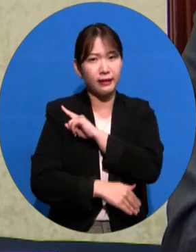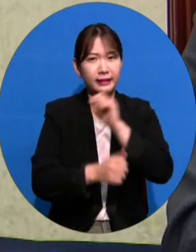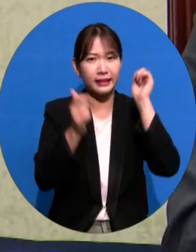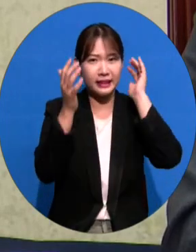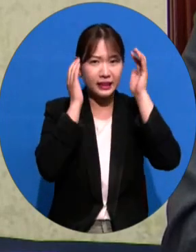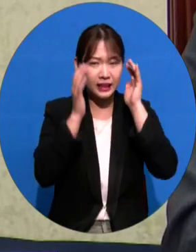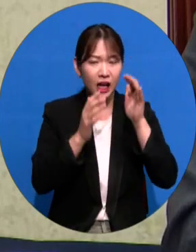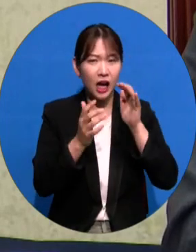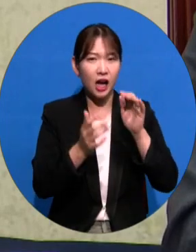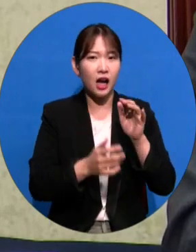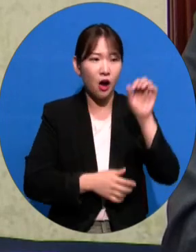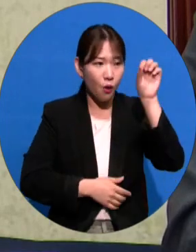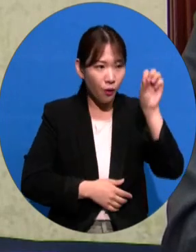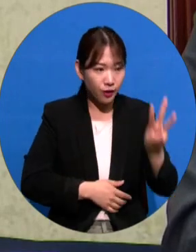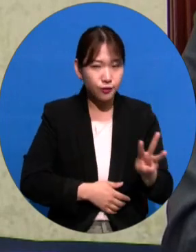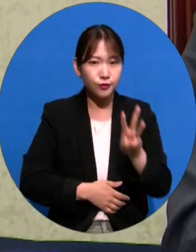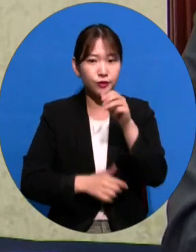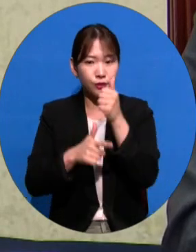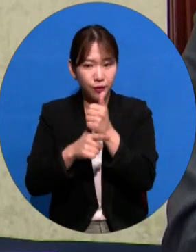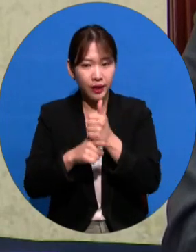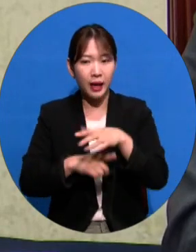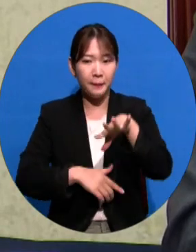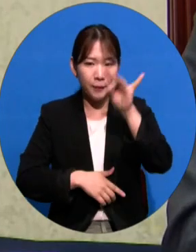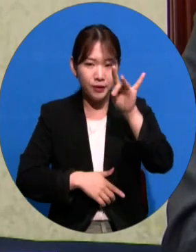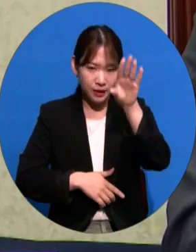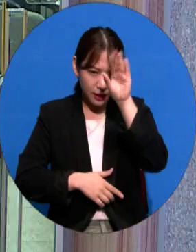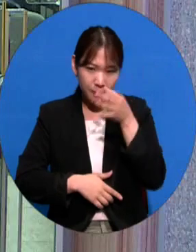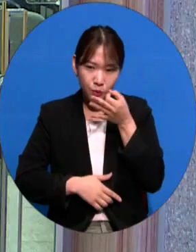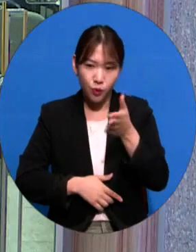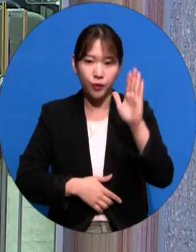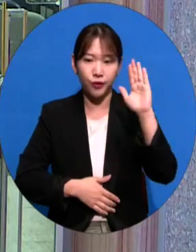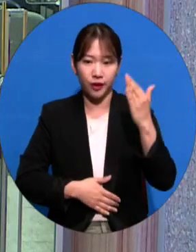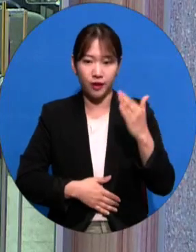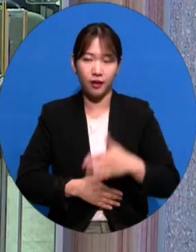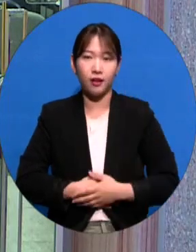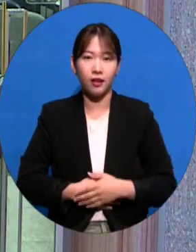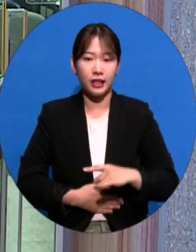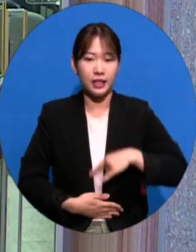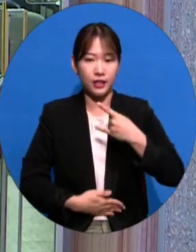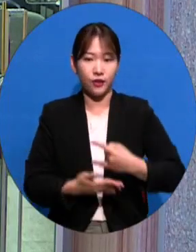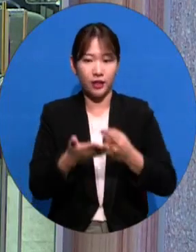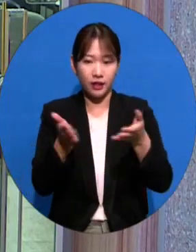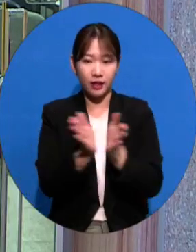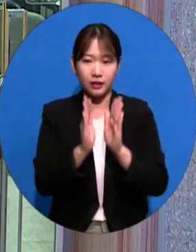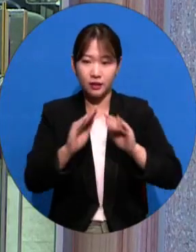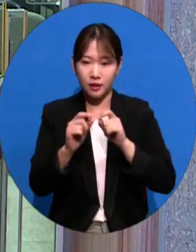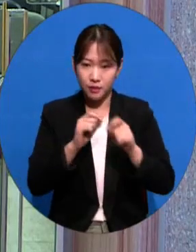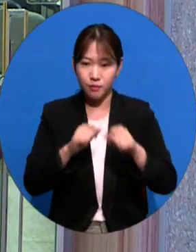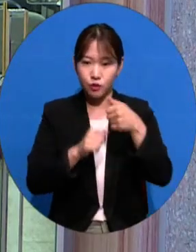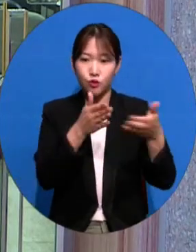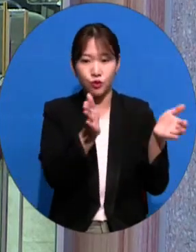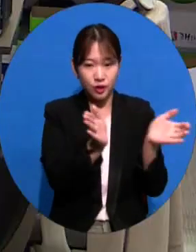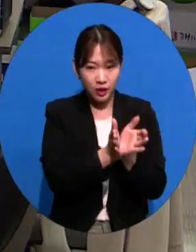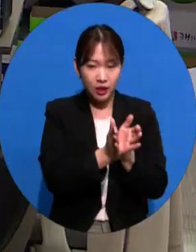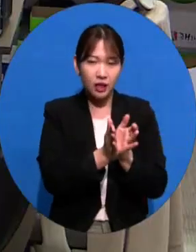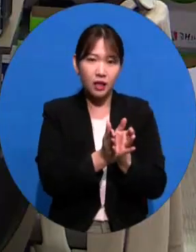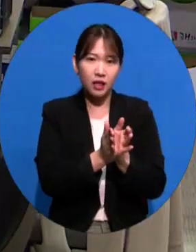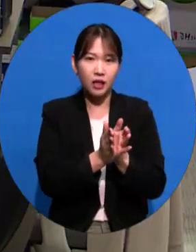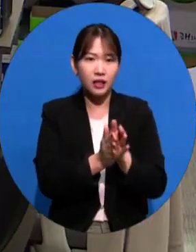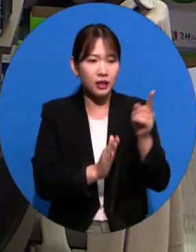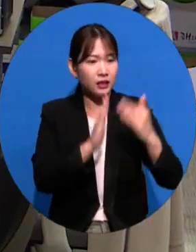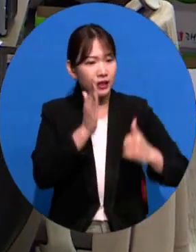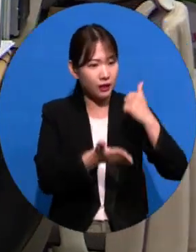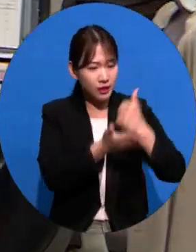시끄러웠던 호남과 광주가 솔선수범해야 할 것입니다. 정의당 전남도당은 민주당의 전남 지역